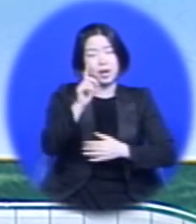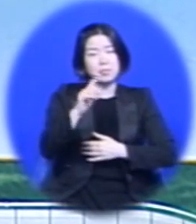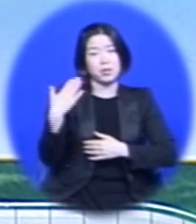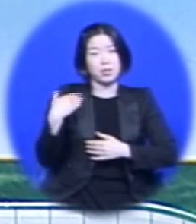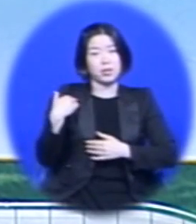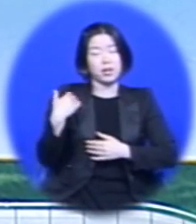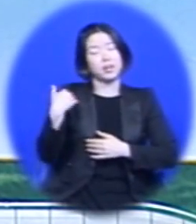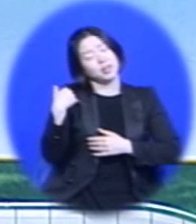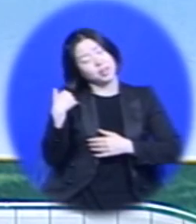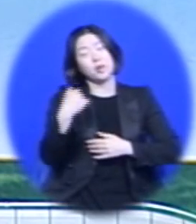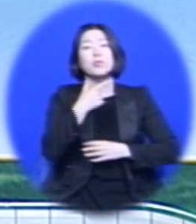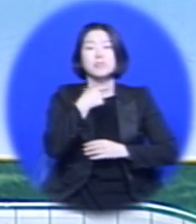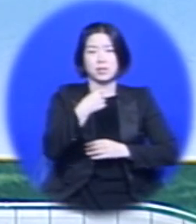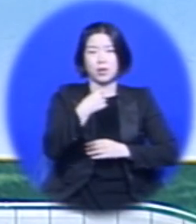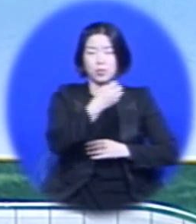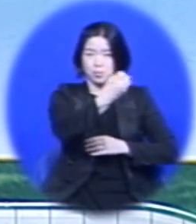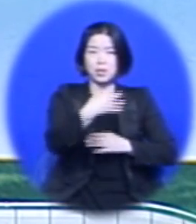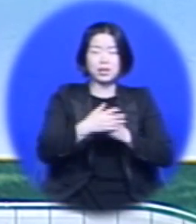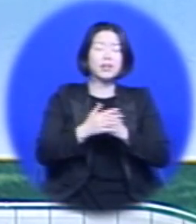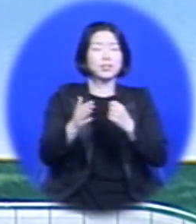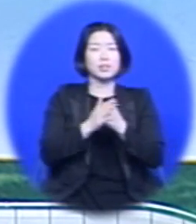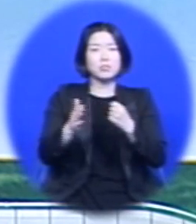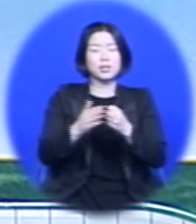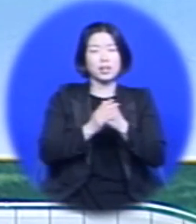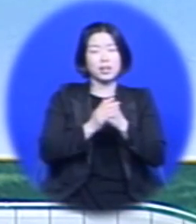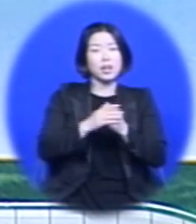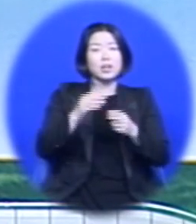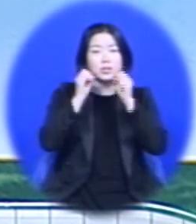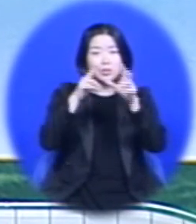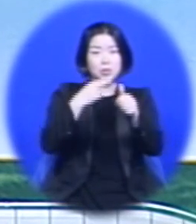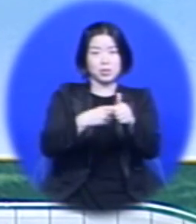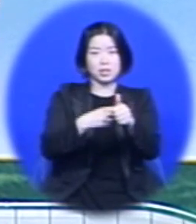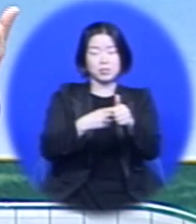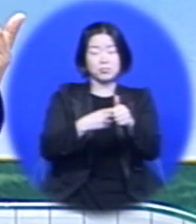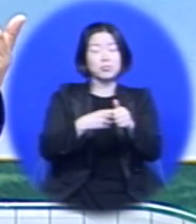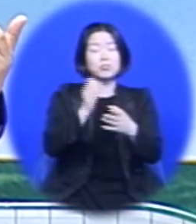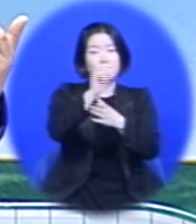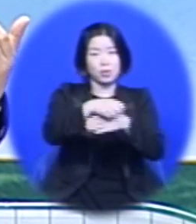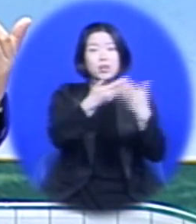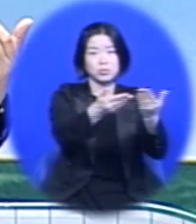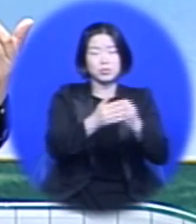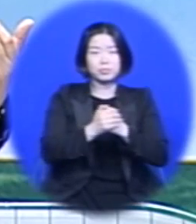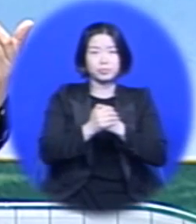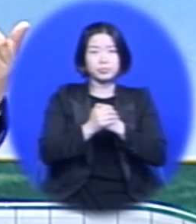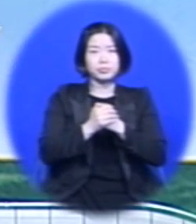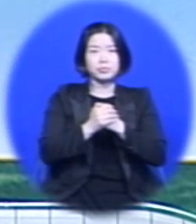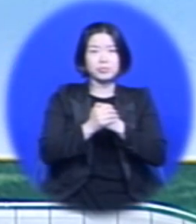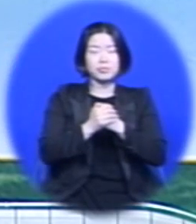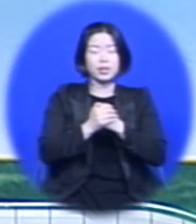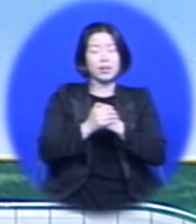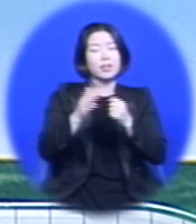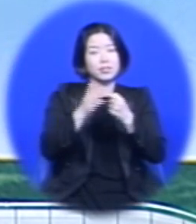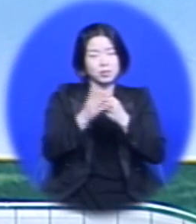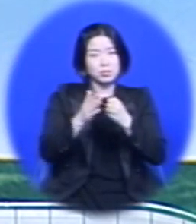어깨에 기대보고 싶다는 그래서 플로이드 맥클랑 선교사님이 그렇게 하라고 그랬어요. 그랬더니